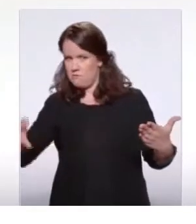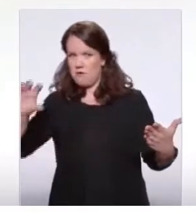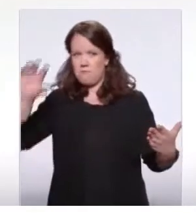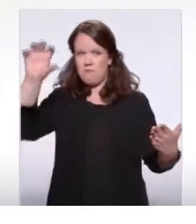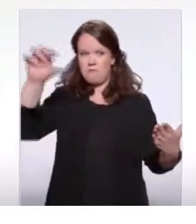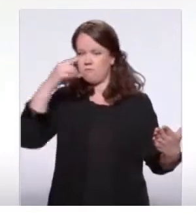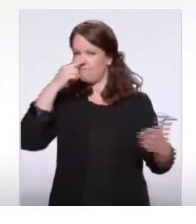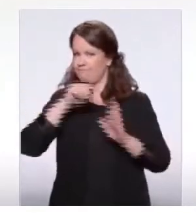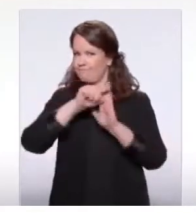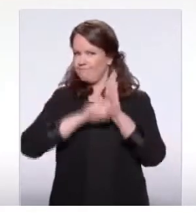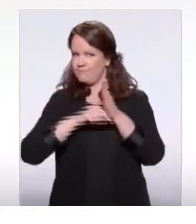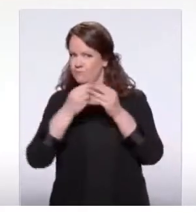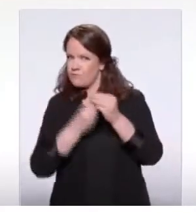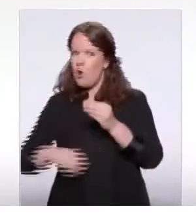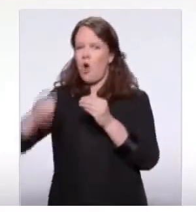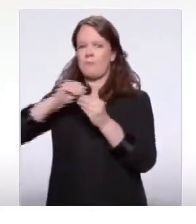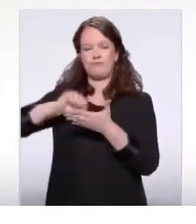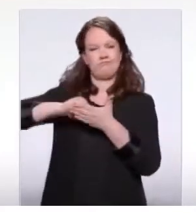déjà en vigueur.